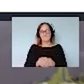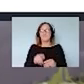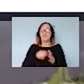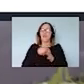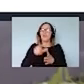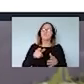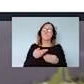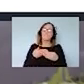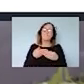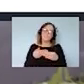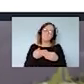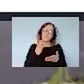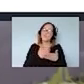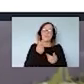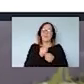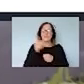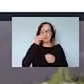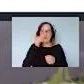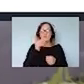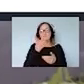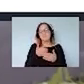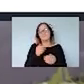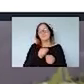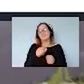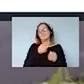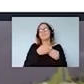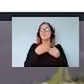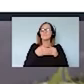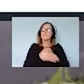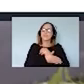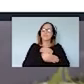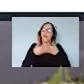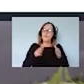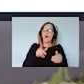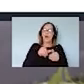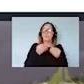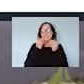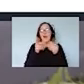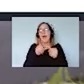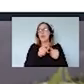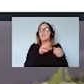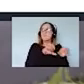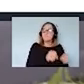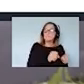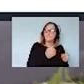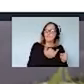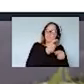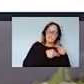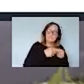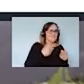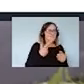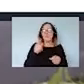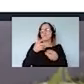wolne lektury, już kiedy nie jestem uczniem, są zasobem otwartym, świetnym, ale biernym. Jak szukam e-booka czy